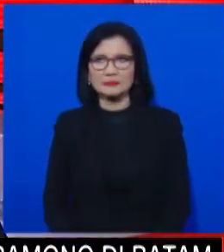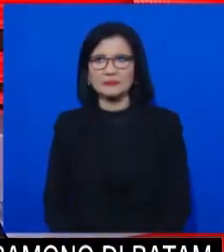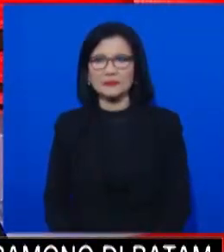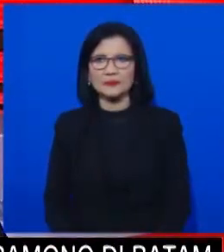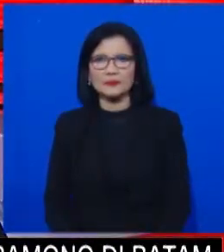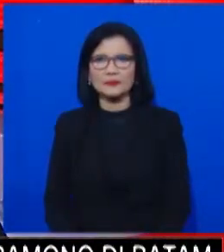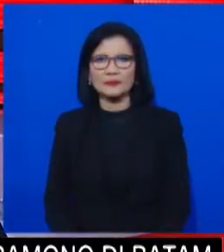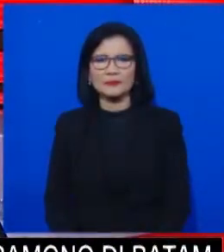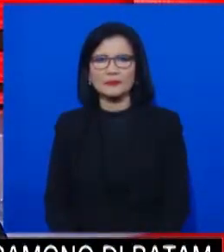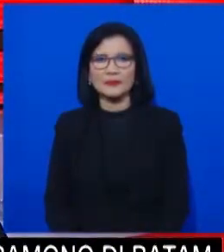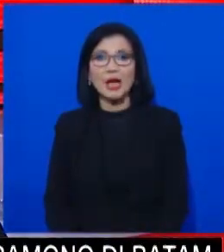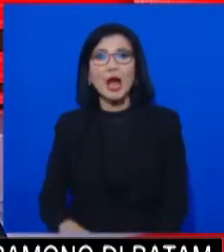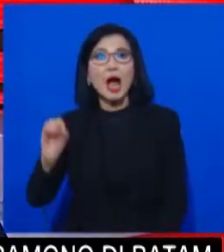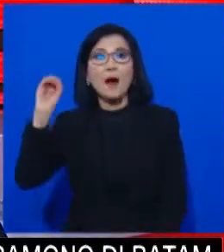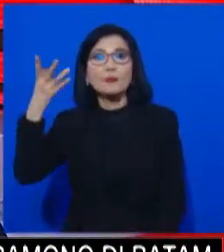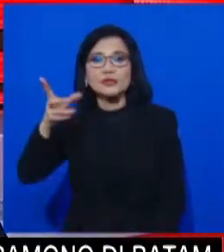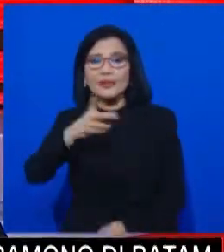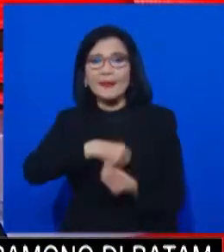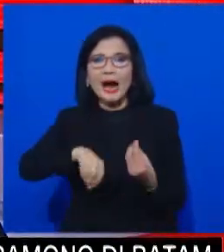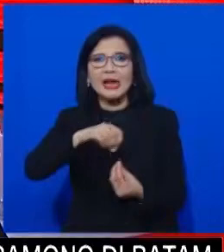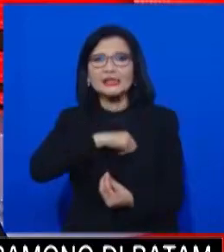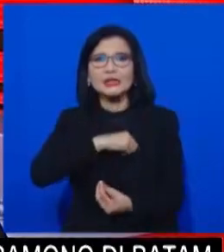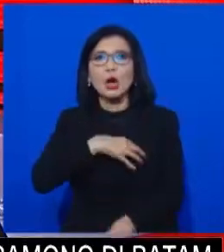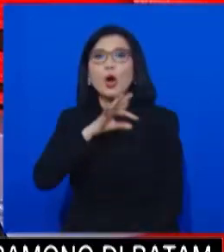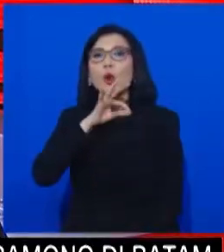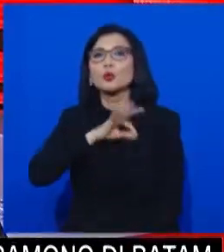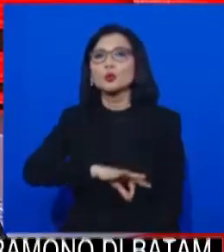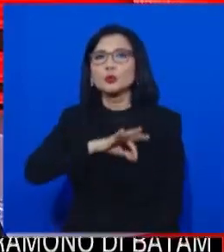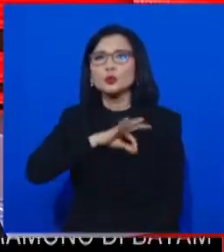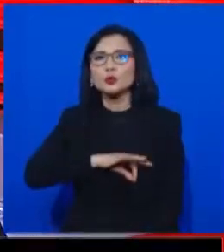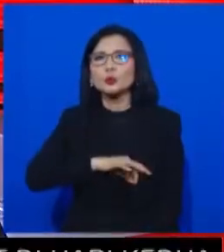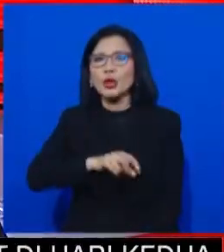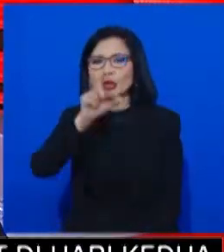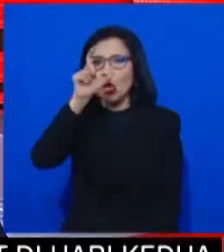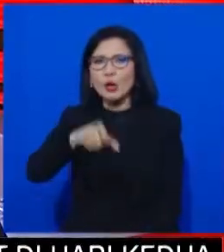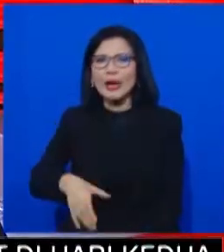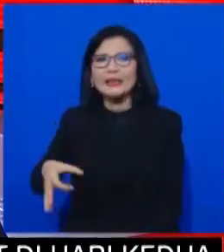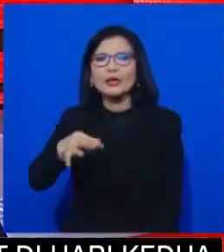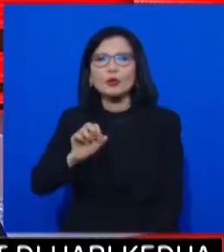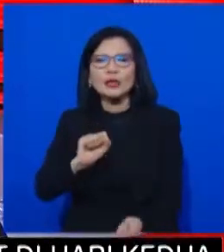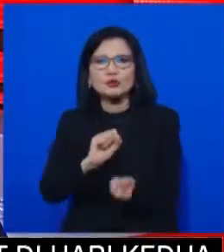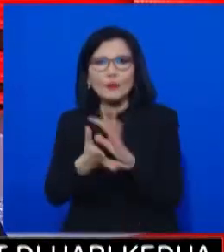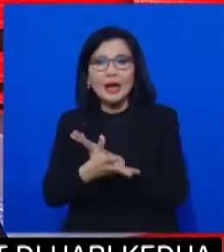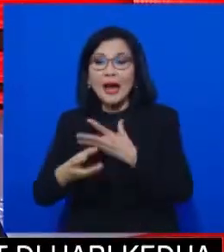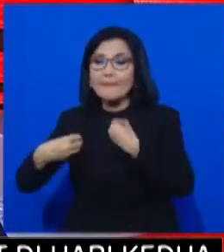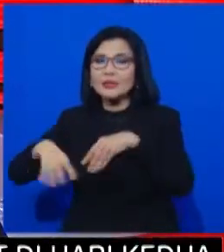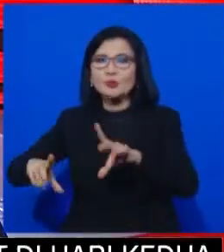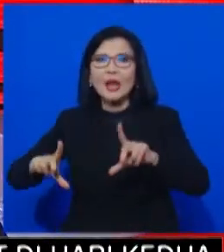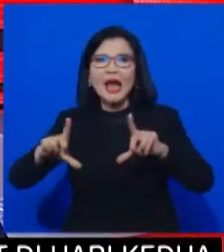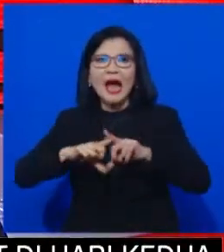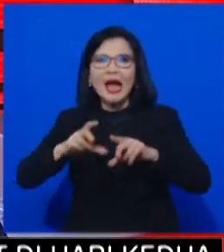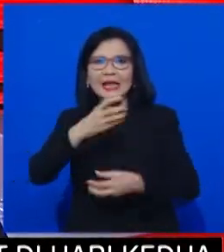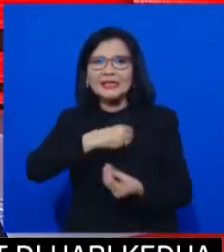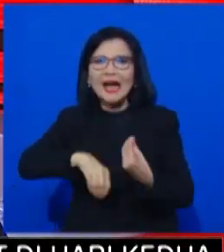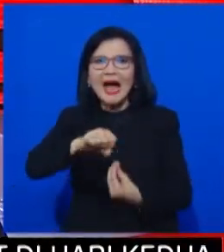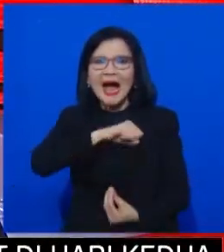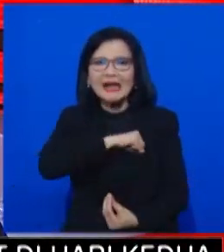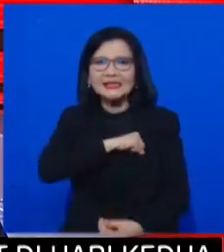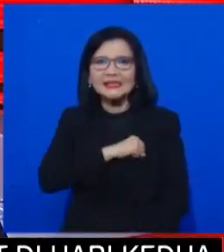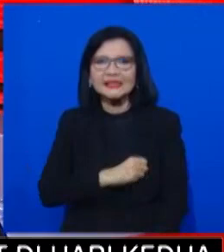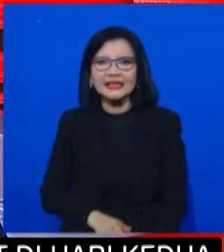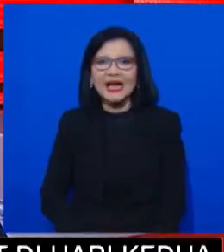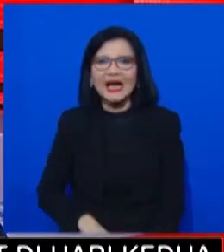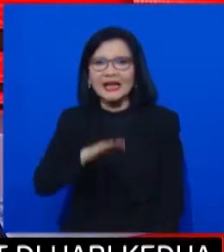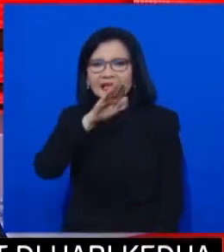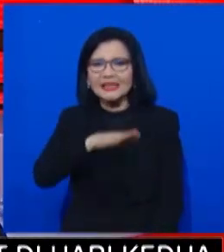Sementara itu, musim haji menjadi berkah bagi sebagian orang. Di Surabaya misalnya, ada penjual perlengkapan haji dadakan yang berada di Asrama